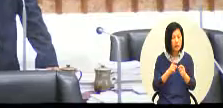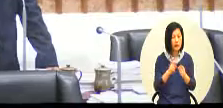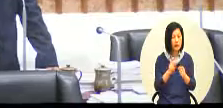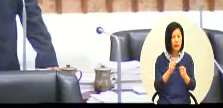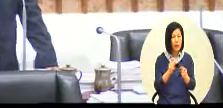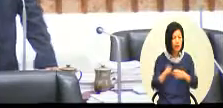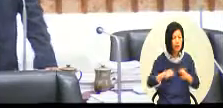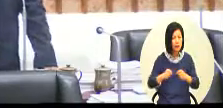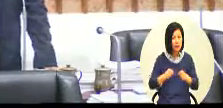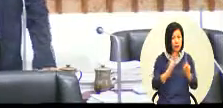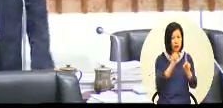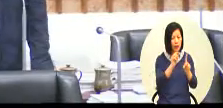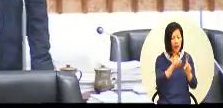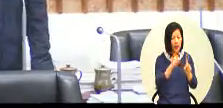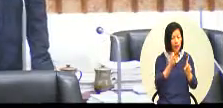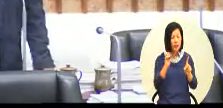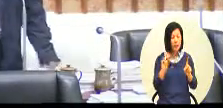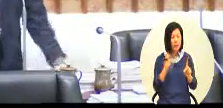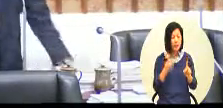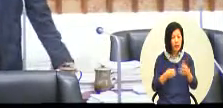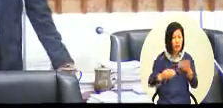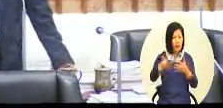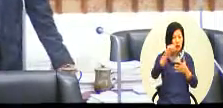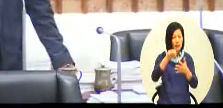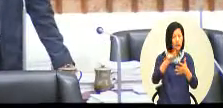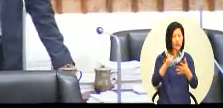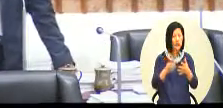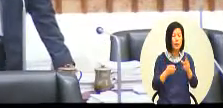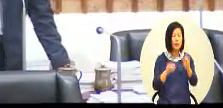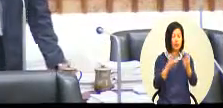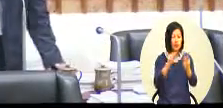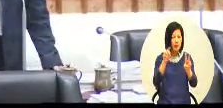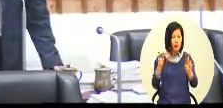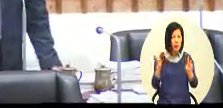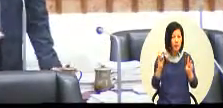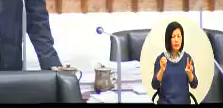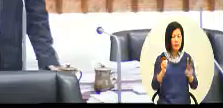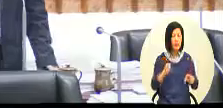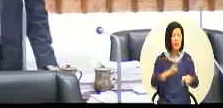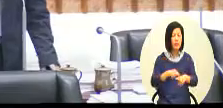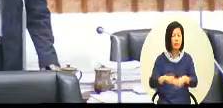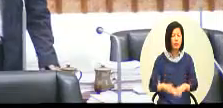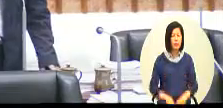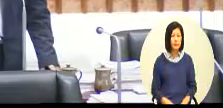是 1.0， 是 现在我们来讲提升版是 2.0 啊。好，请坐。